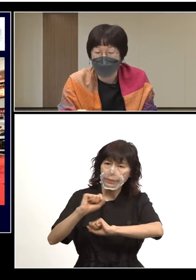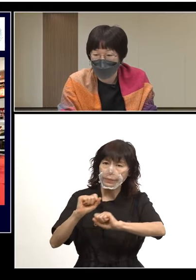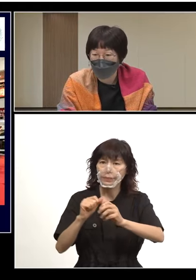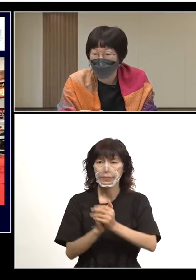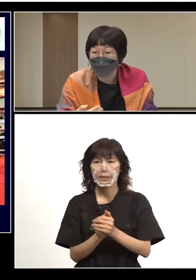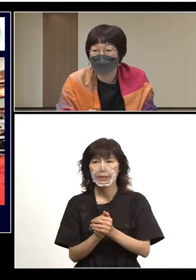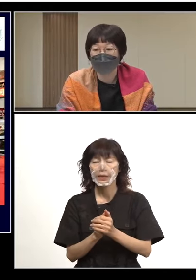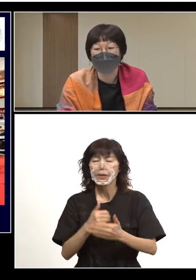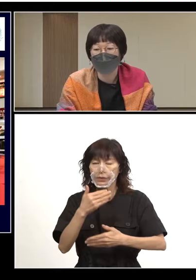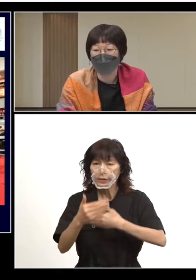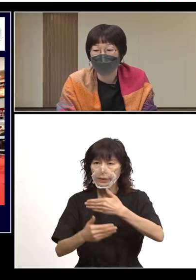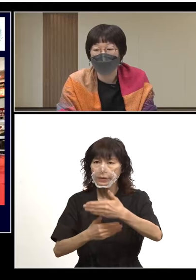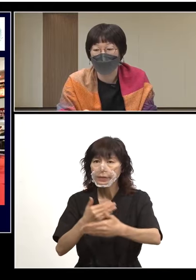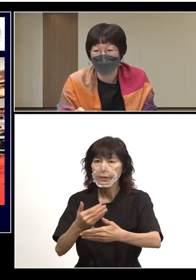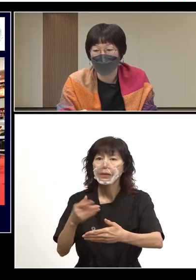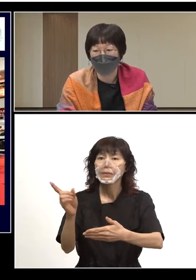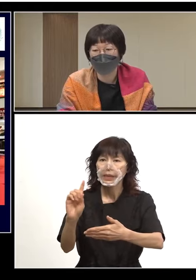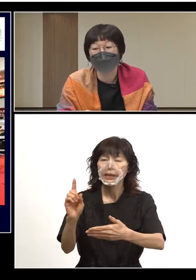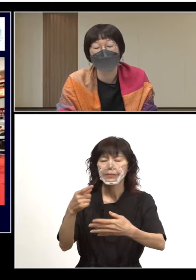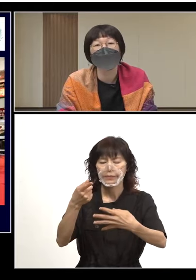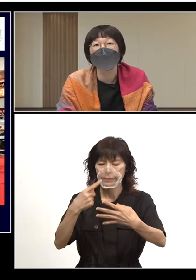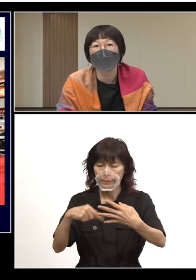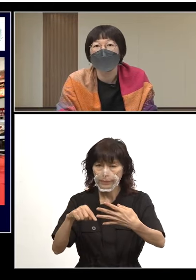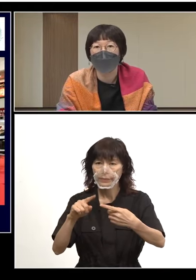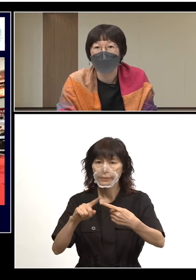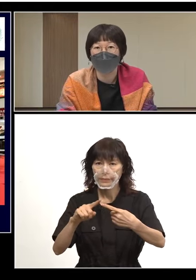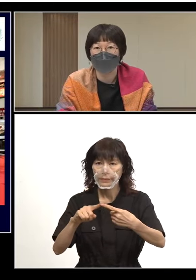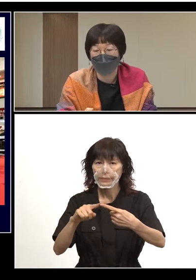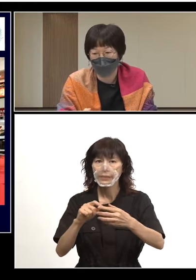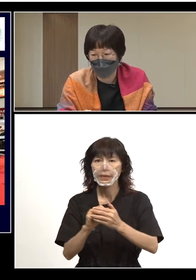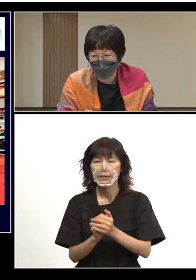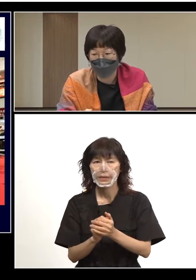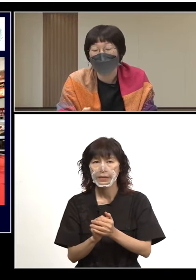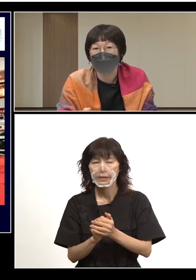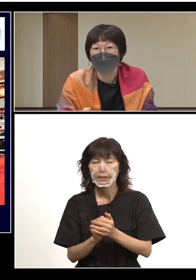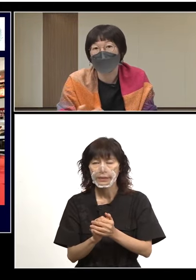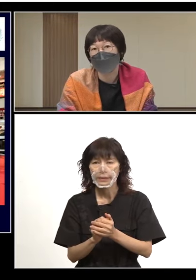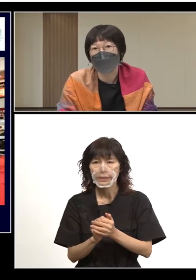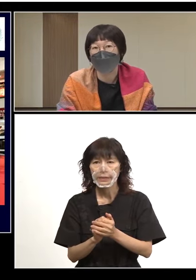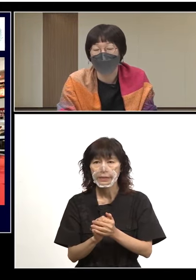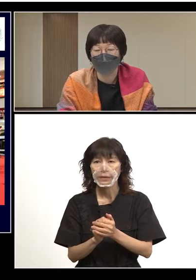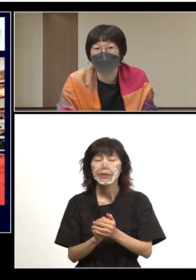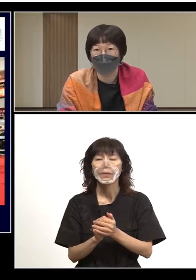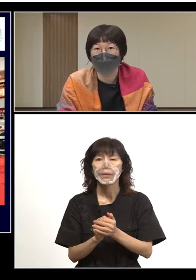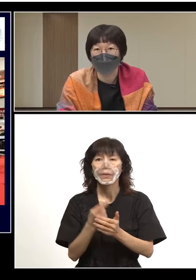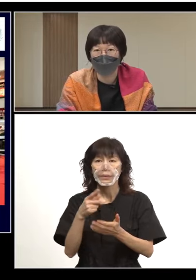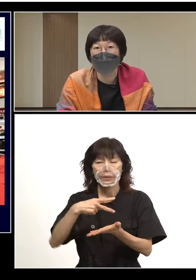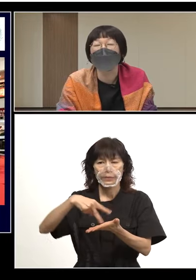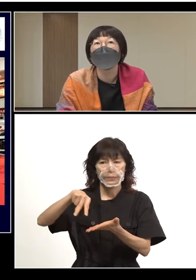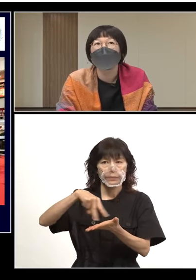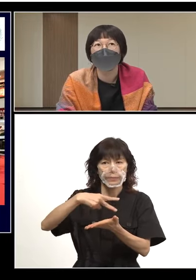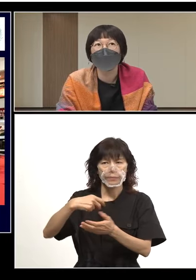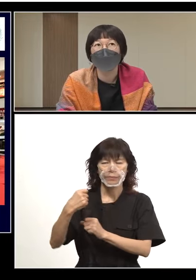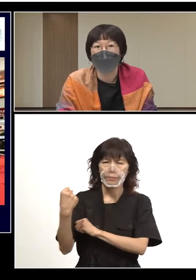嘅延伸咧，其實延伸落嚟咧有幾樣嘢啦，其中一個咧就係叫做 danceability， 我哋中文咧就叫佢做舞動所